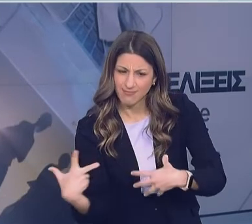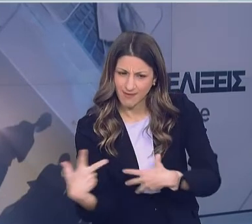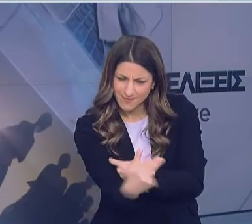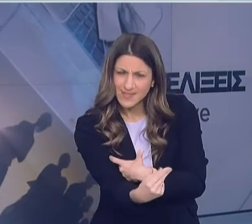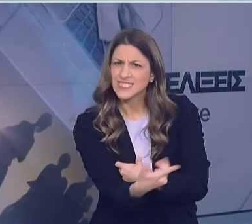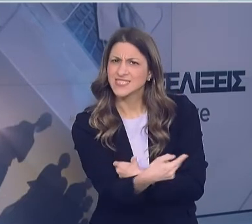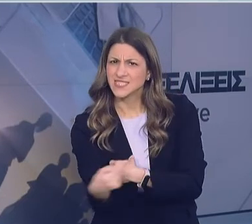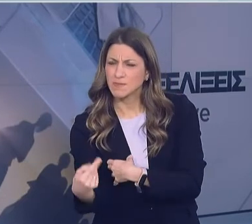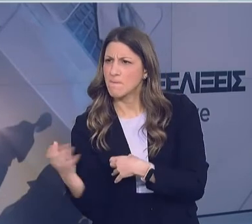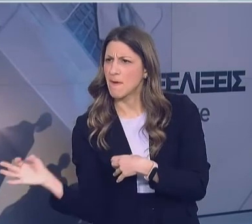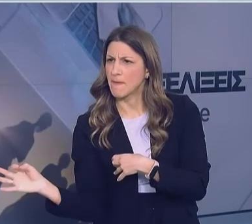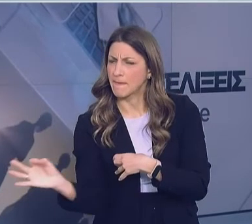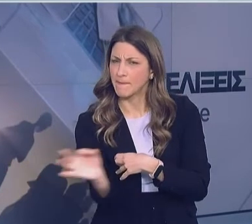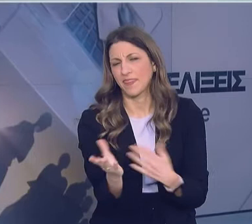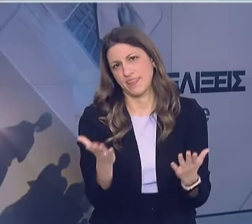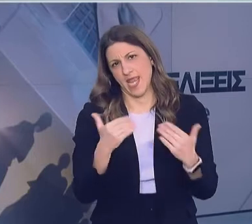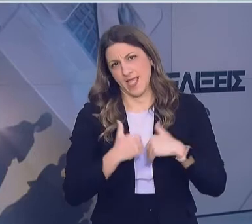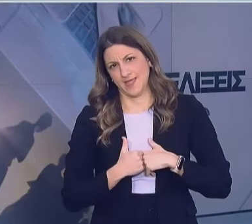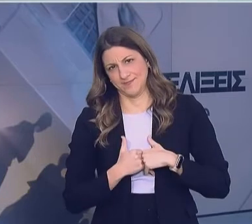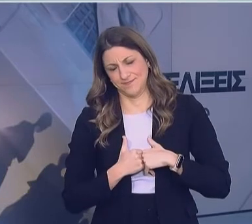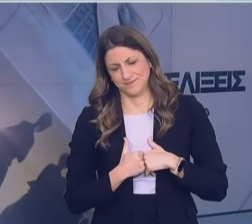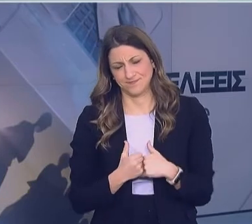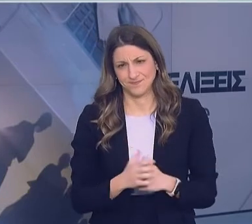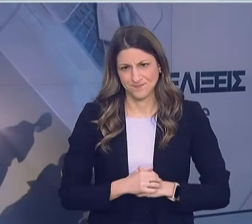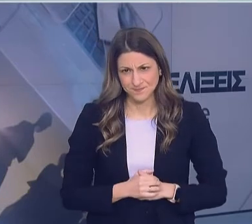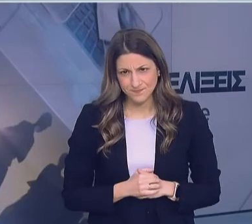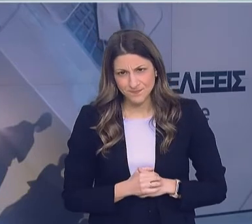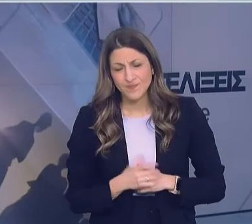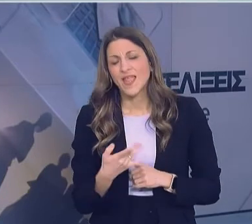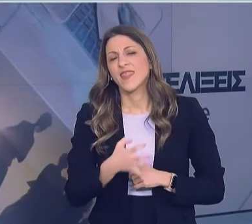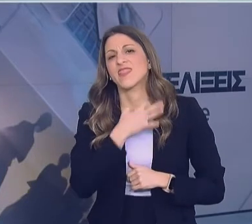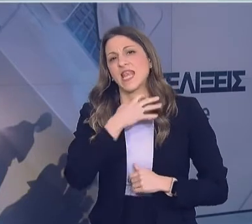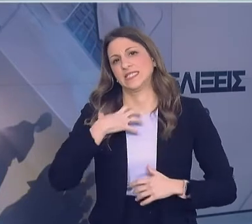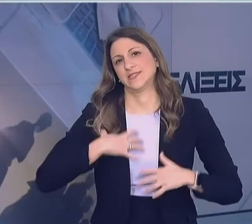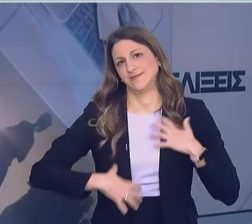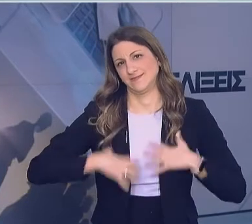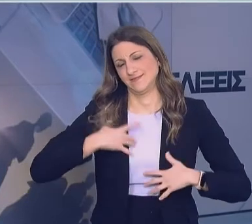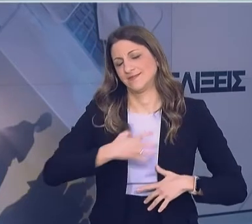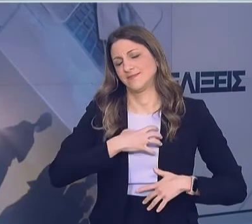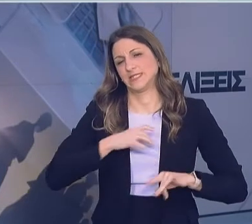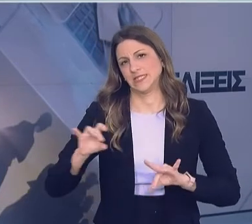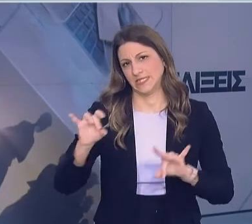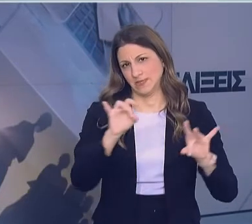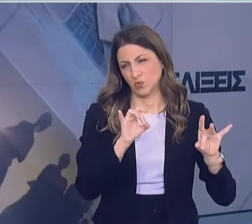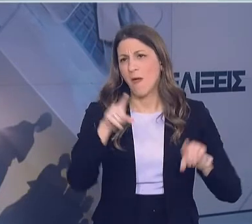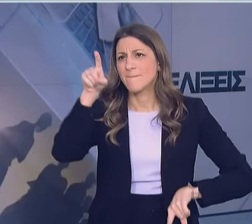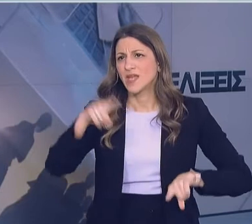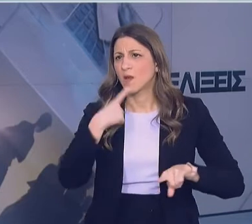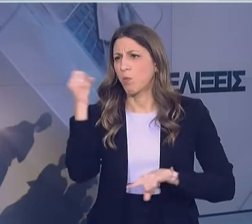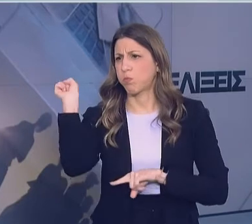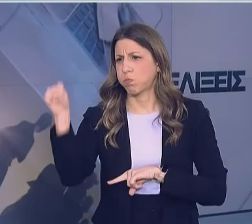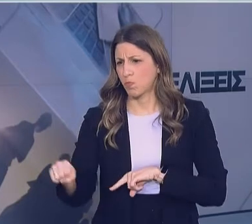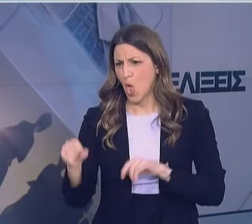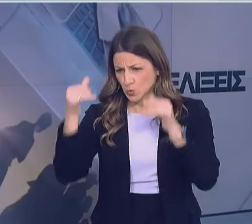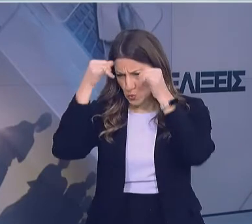κανέναν τρόπο δεν αντιπροσωπεύει την αλληλεπίδραση ανθρώπων με ζώα συντροφιάς. Ούτε είναι φυσικά λόγος να τα εγκαταλείπουν όπως ακούγεται όλο και περισσότερο και